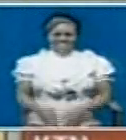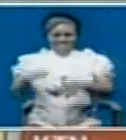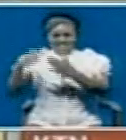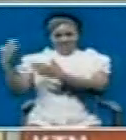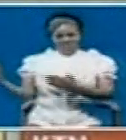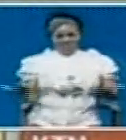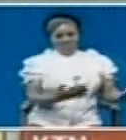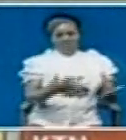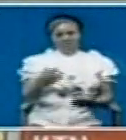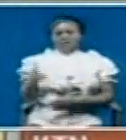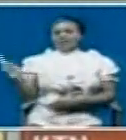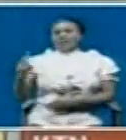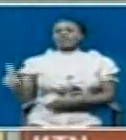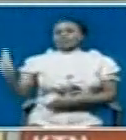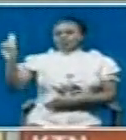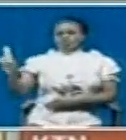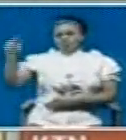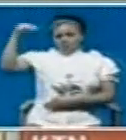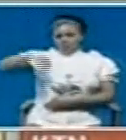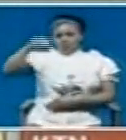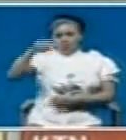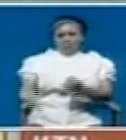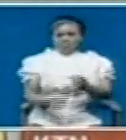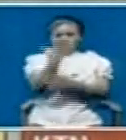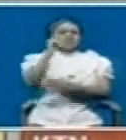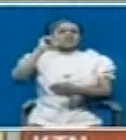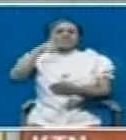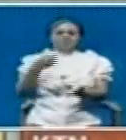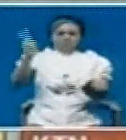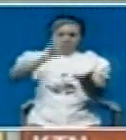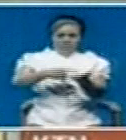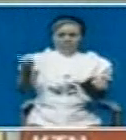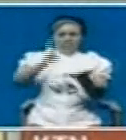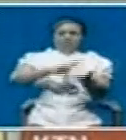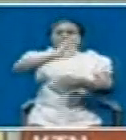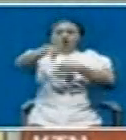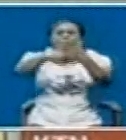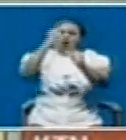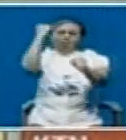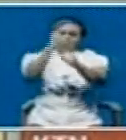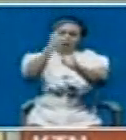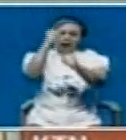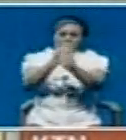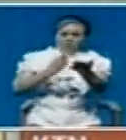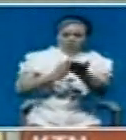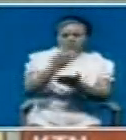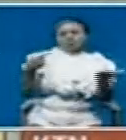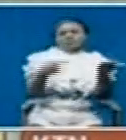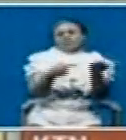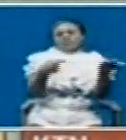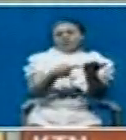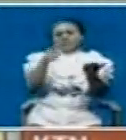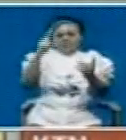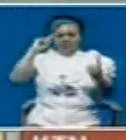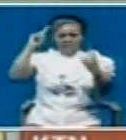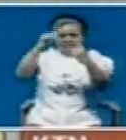Karibu. Rais Uhuru Kenyatta leo amezindua usajili upya wa wafanyakazi wote wa umma kwa njia ya dijitali. Hatua hiyo